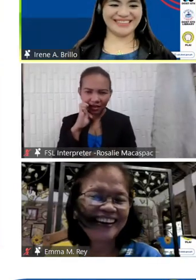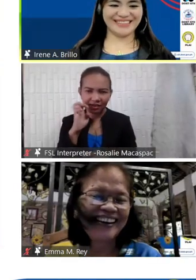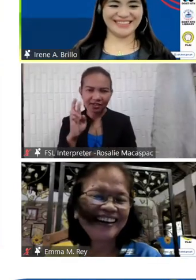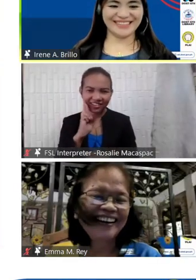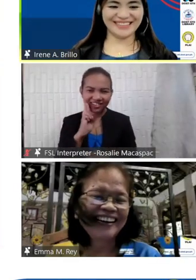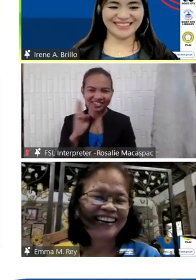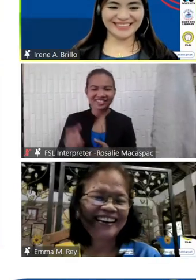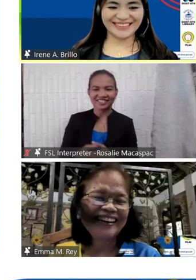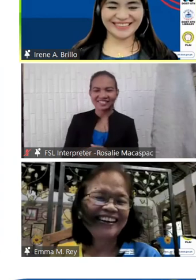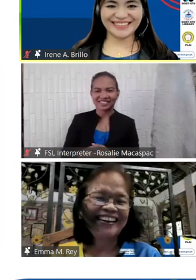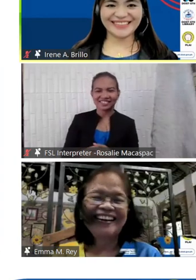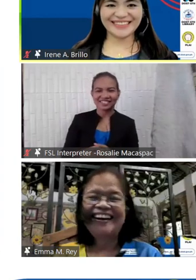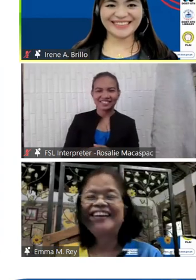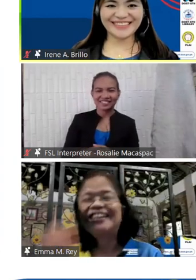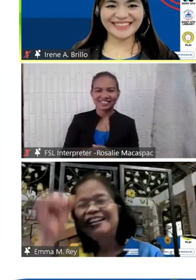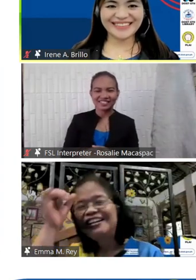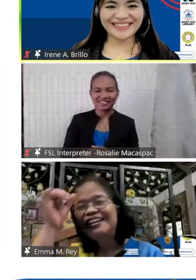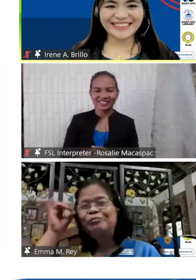Ayan.